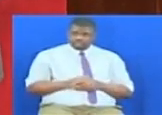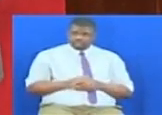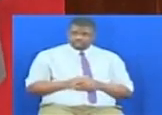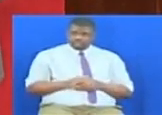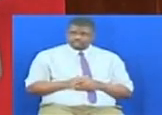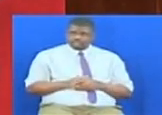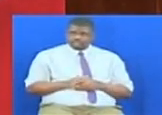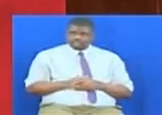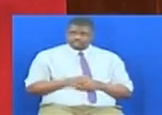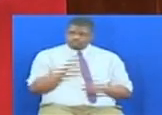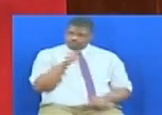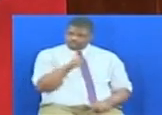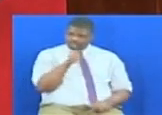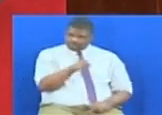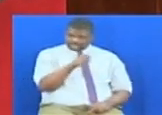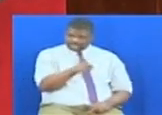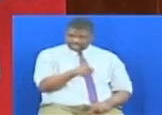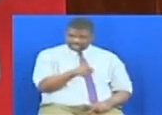System wale wale.